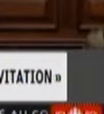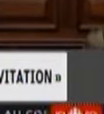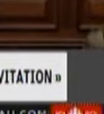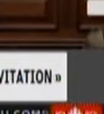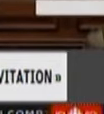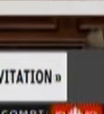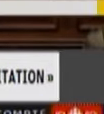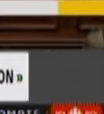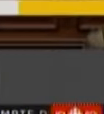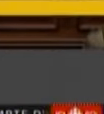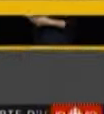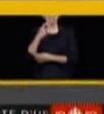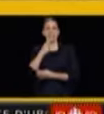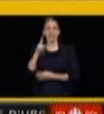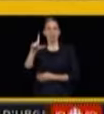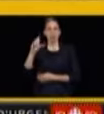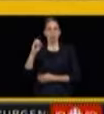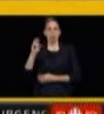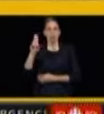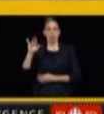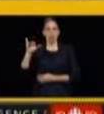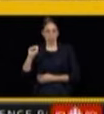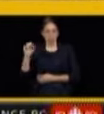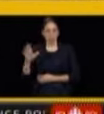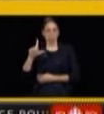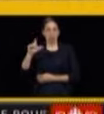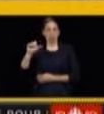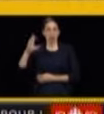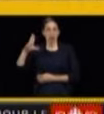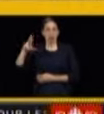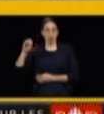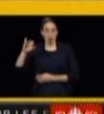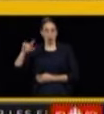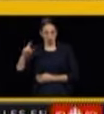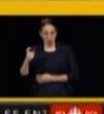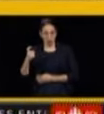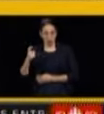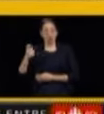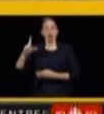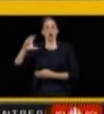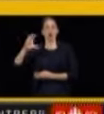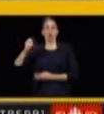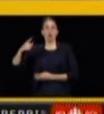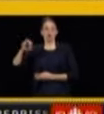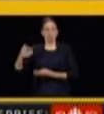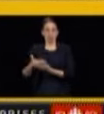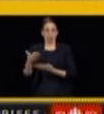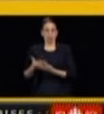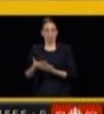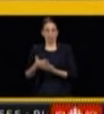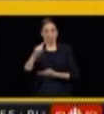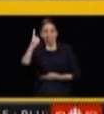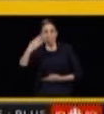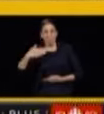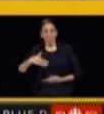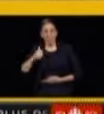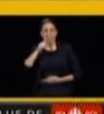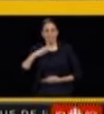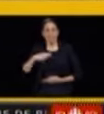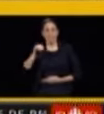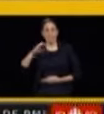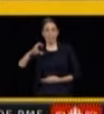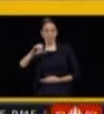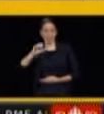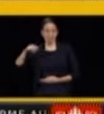débuter aujourd'hui avec Louis Lacroix, Cogeco Nouvelles. Bonjour, Monsieur le Premier ministre, Madame McCann. Monsieur Arruda, je tiens à vous offrir